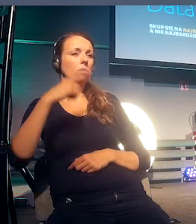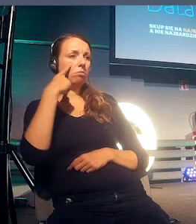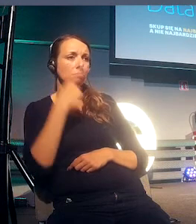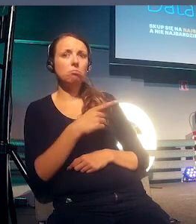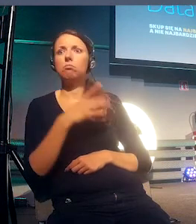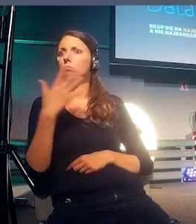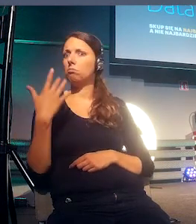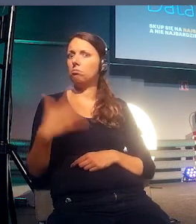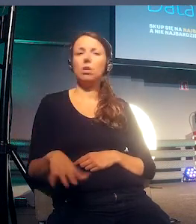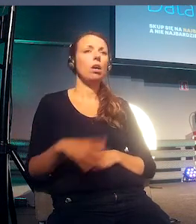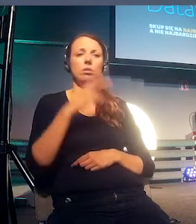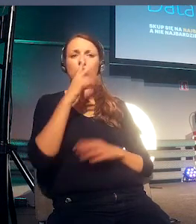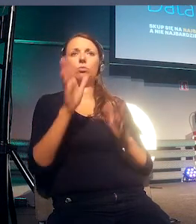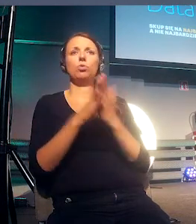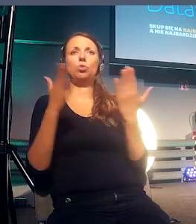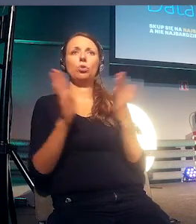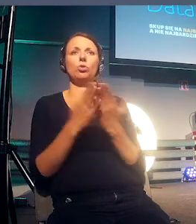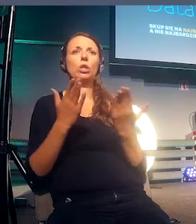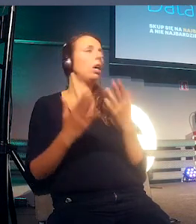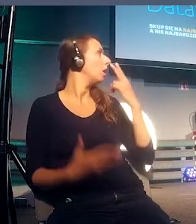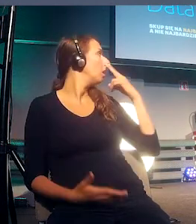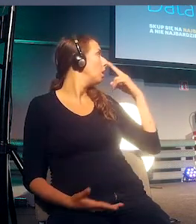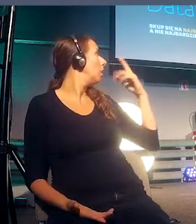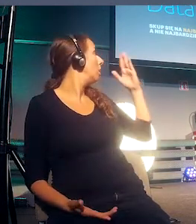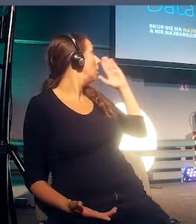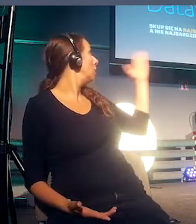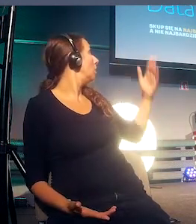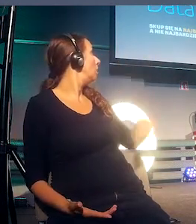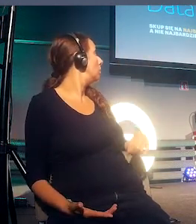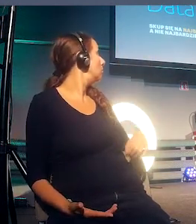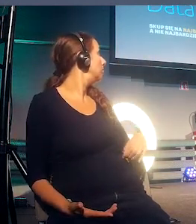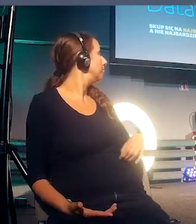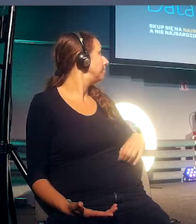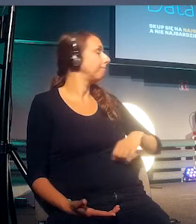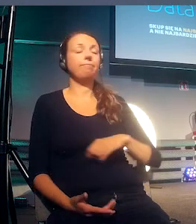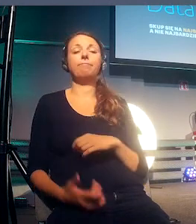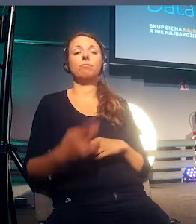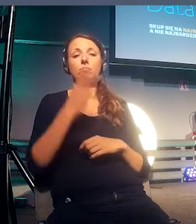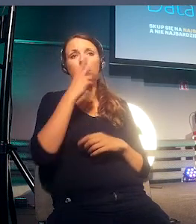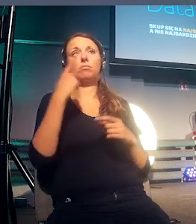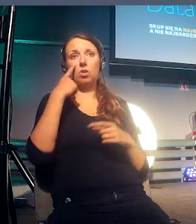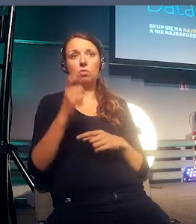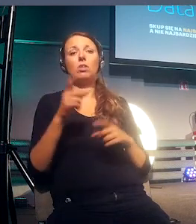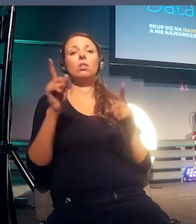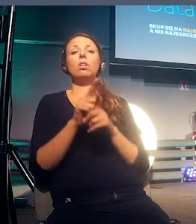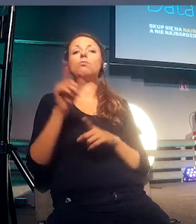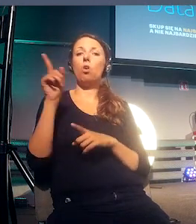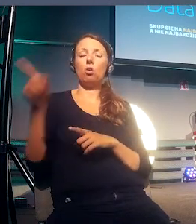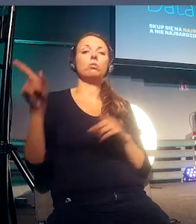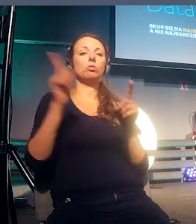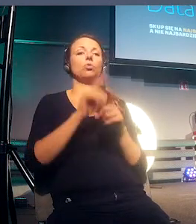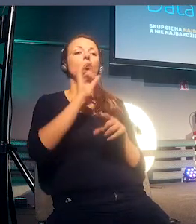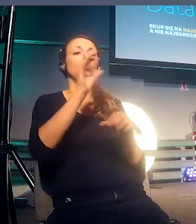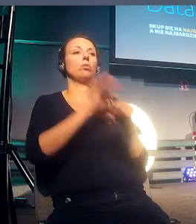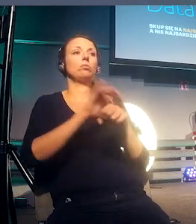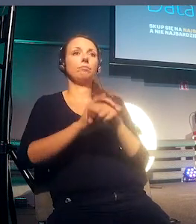o tym w książce Thinking Fast and Slow, że zarówno on, jak i jego koledzy z pracy też